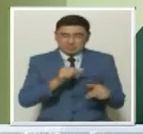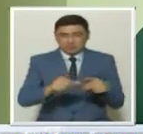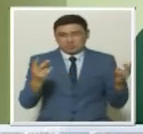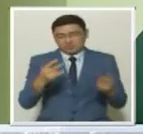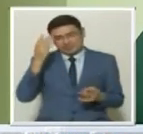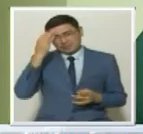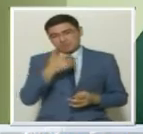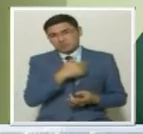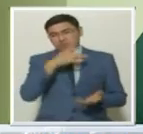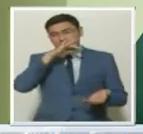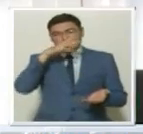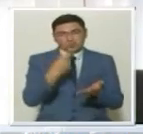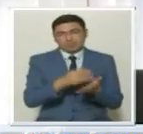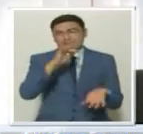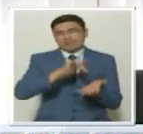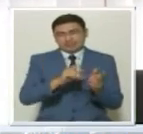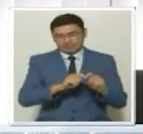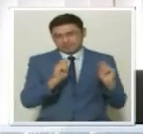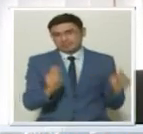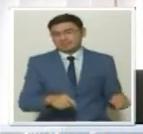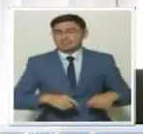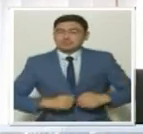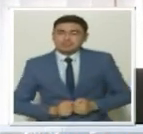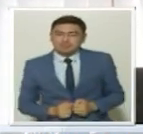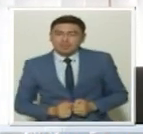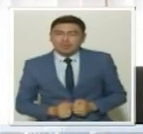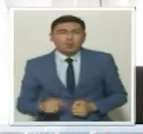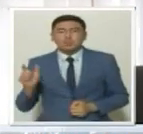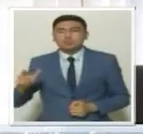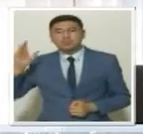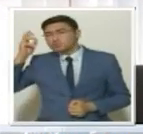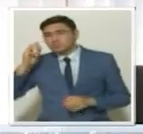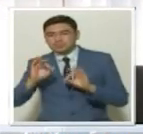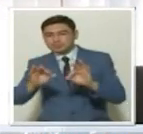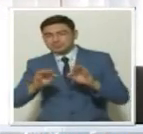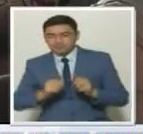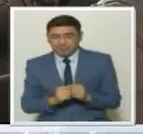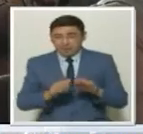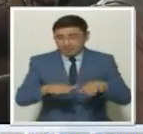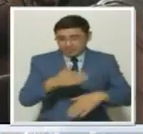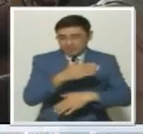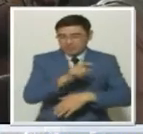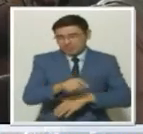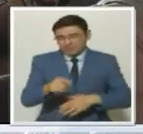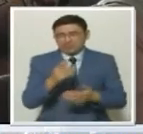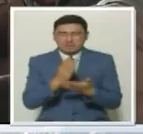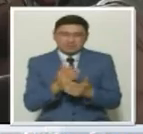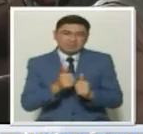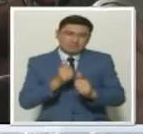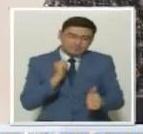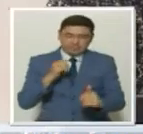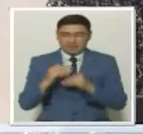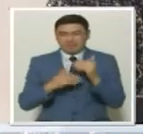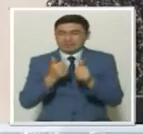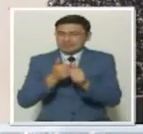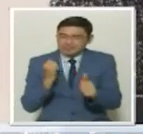открыть подобный центр. Психологи говорят, основная проблема в том, что детей с задержкой развития либо проблемами в развитии